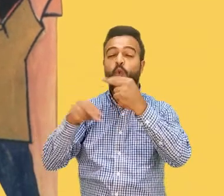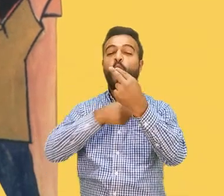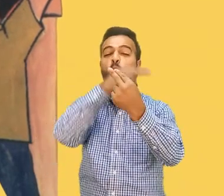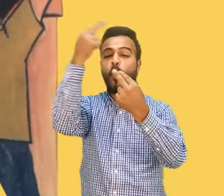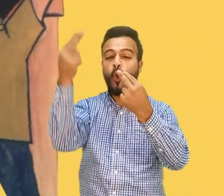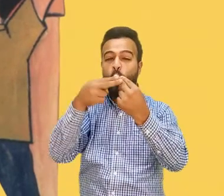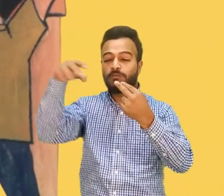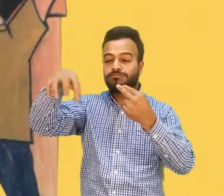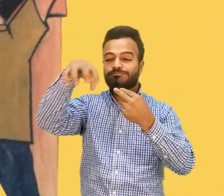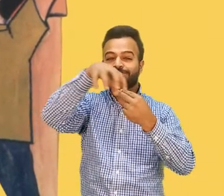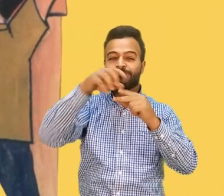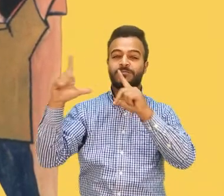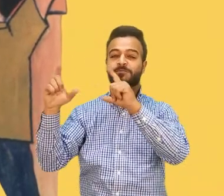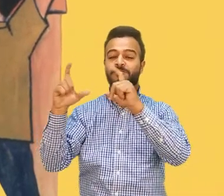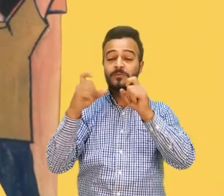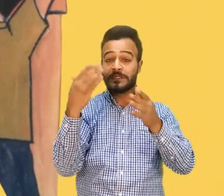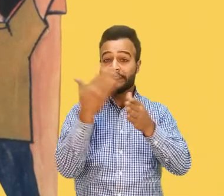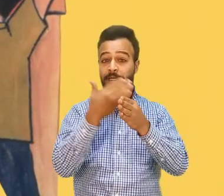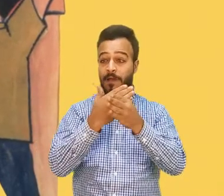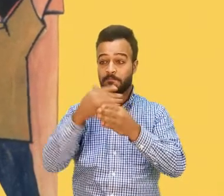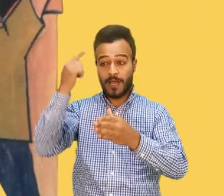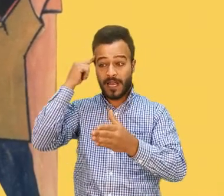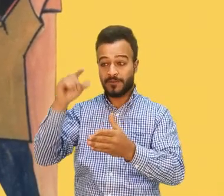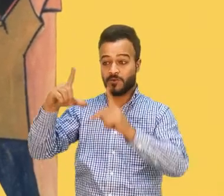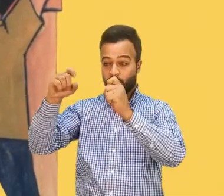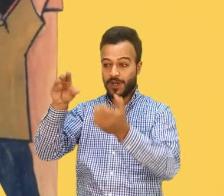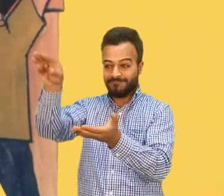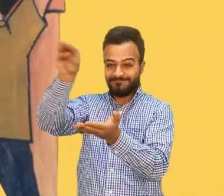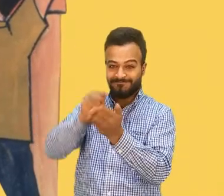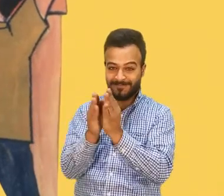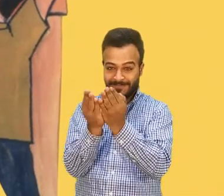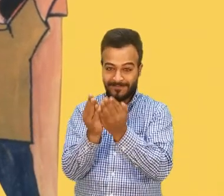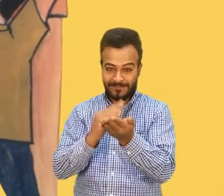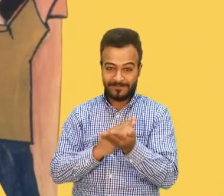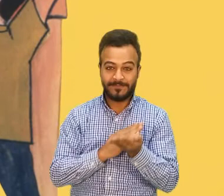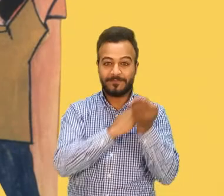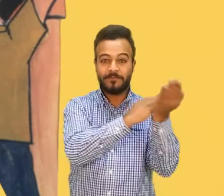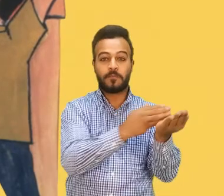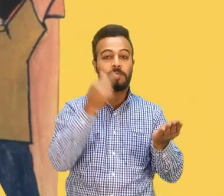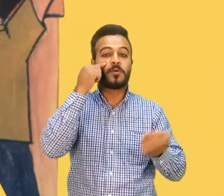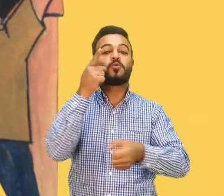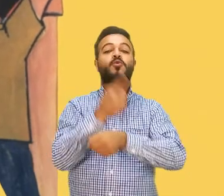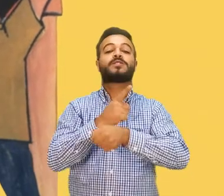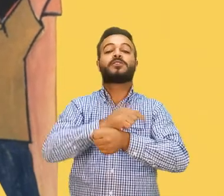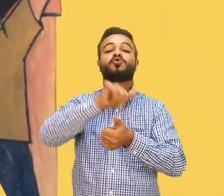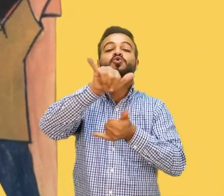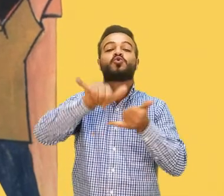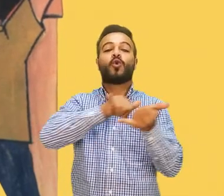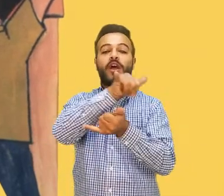لكل شيء، لأنني سأقدم تقريرا عن رحلتك لأستاذ الجغرافيا.